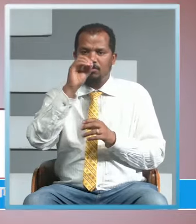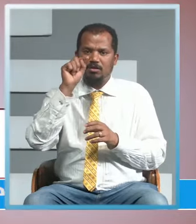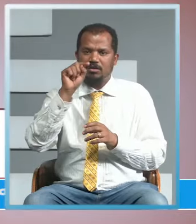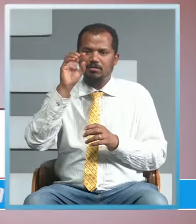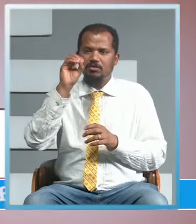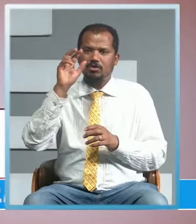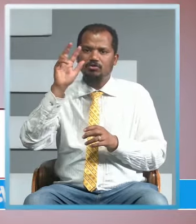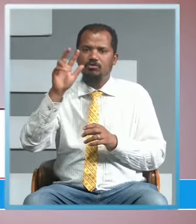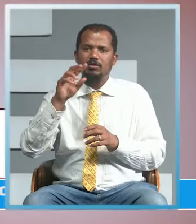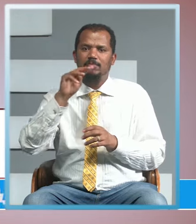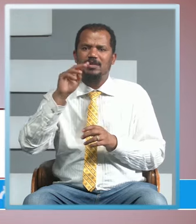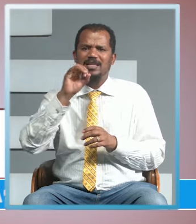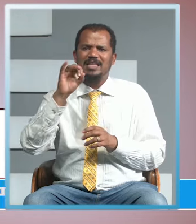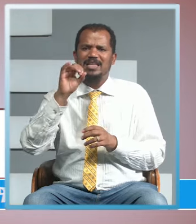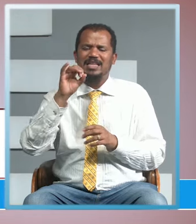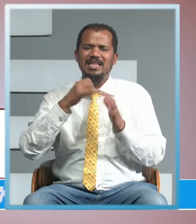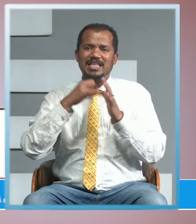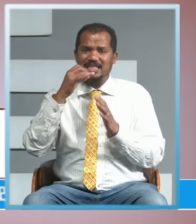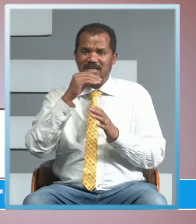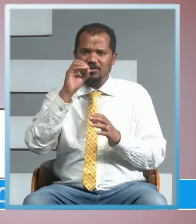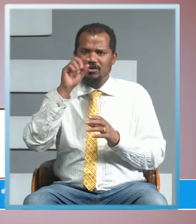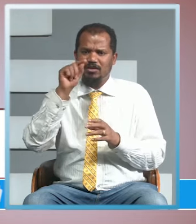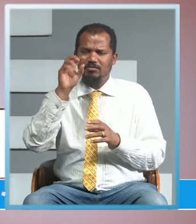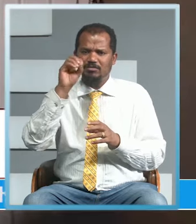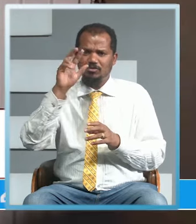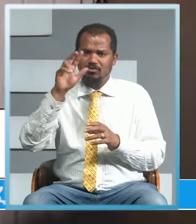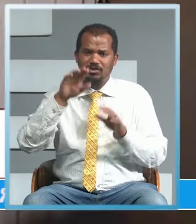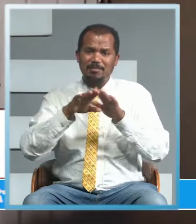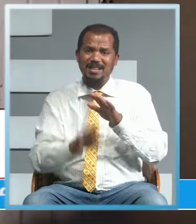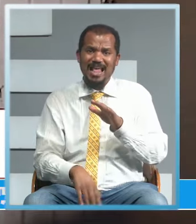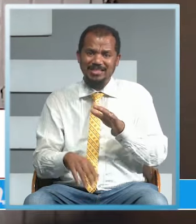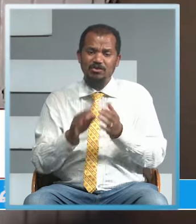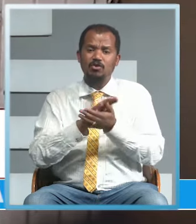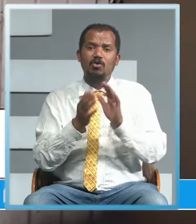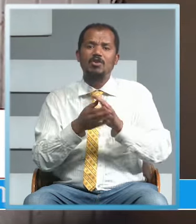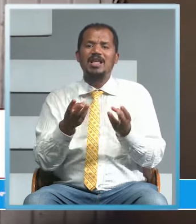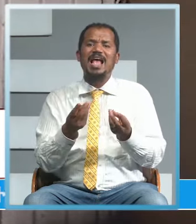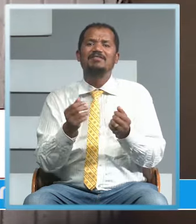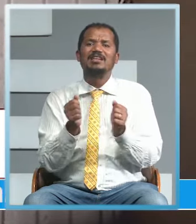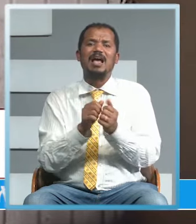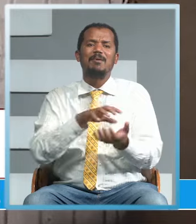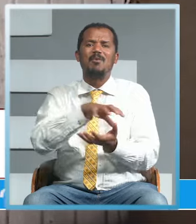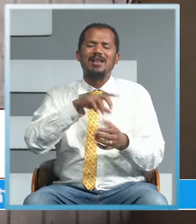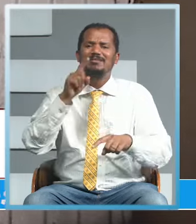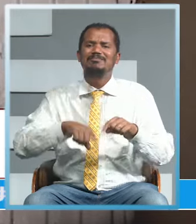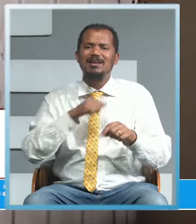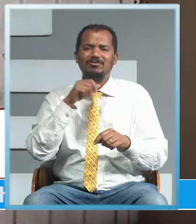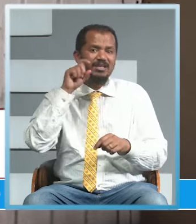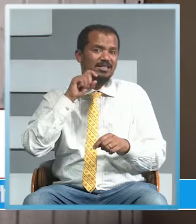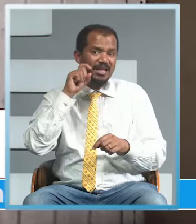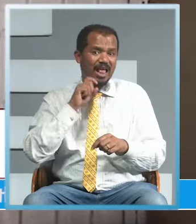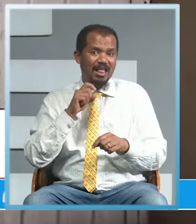513/1999 0.03 ሚሜ እና ከ0.03 ሚሜ በታች የሆኑ ከአፈር ጋር መዋሃድ